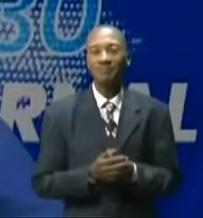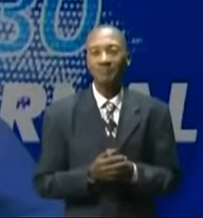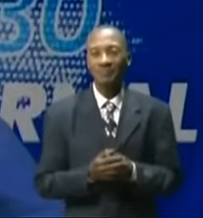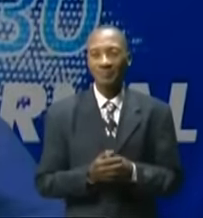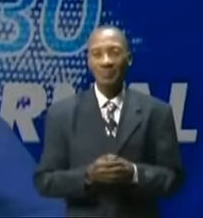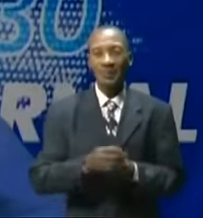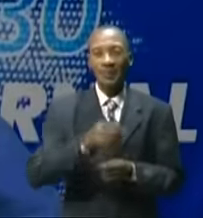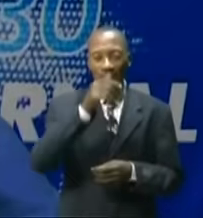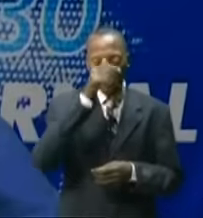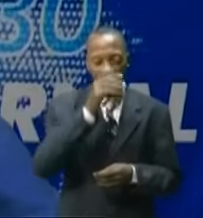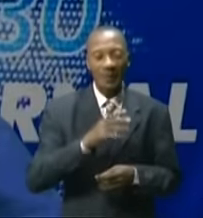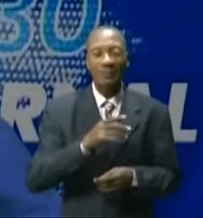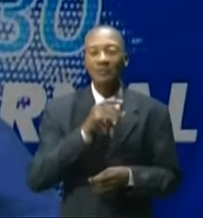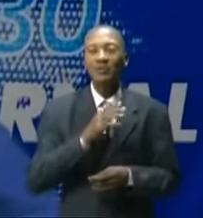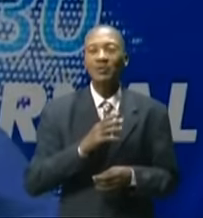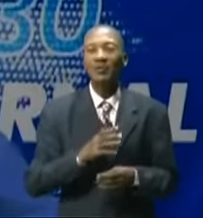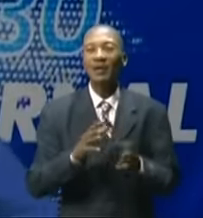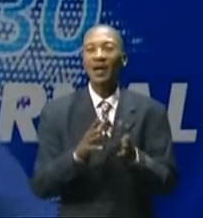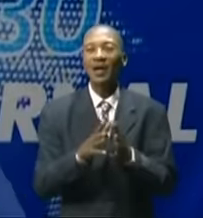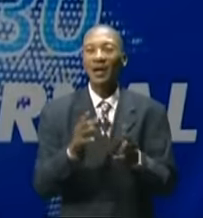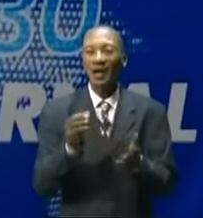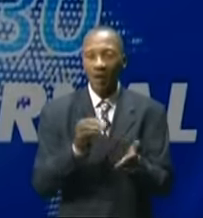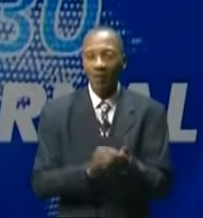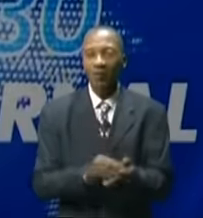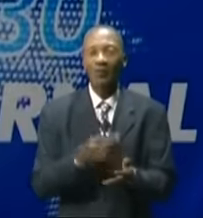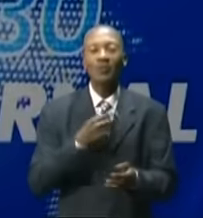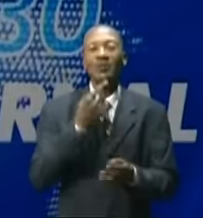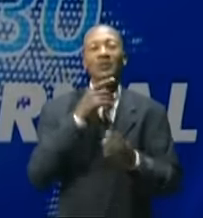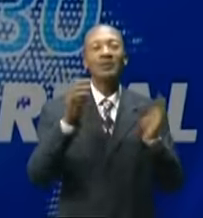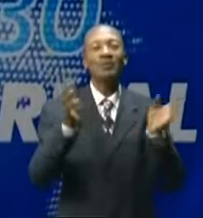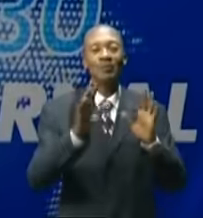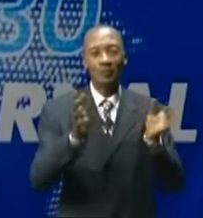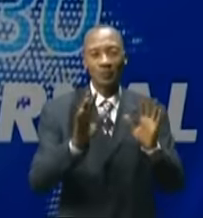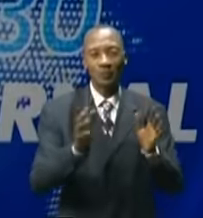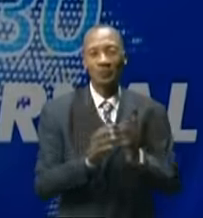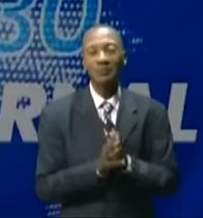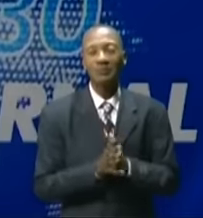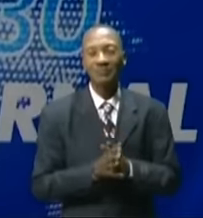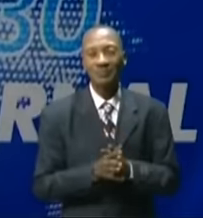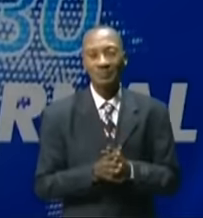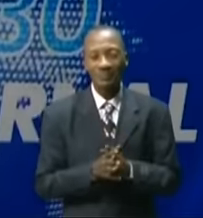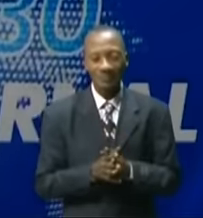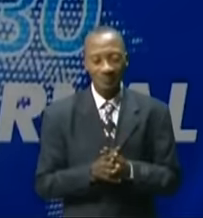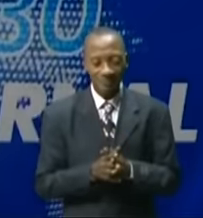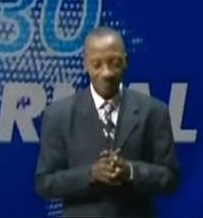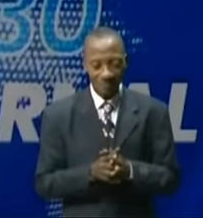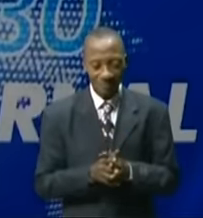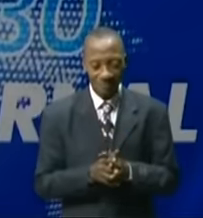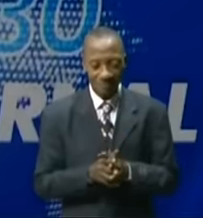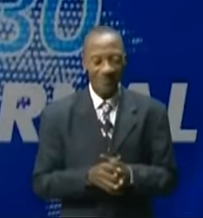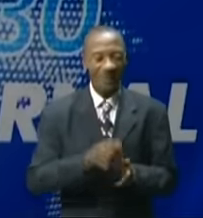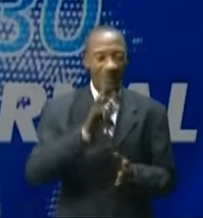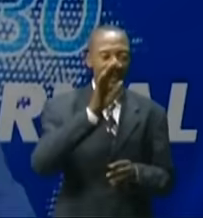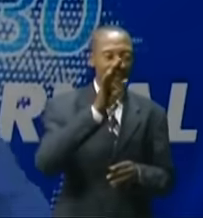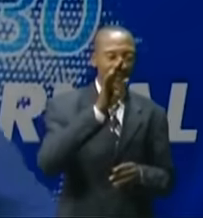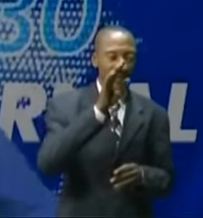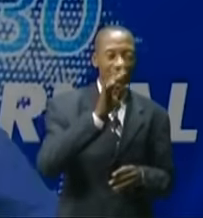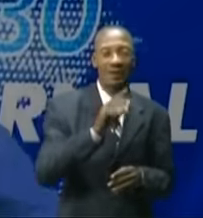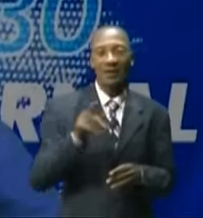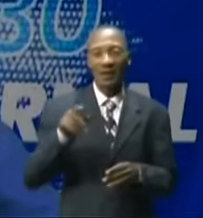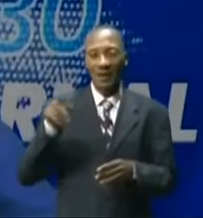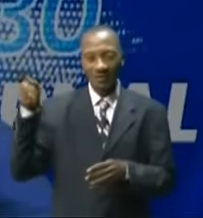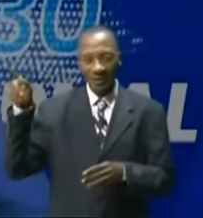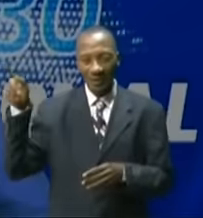Mesdames et messieurs, encore une fois, bienvenue à vous si vous nous rejoignez à la radio-télévision nationale congolaise. Tension entre Kinshasa et Kigali. Les